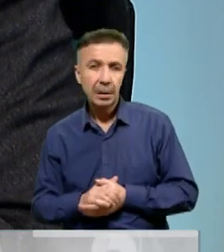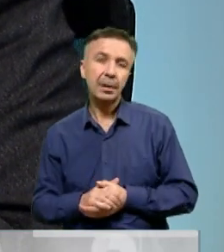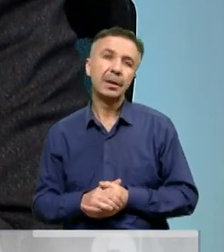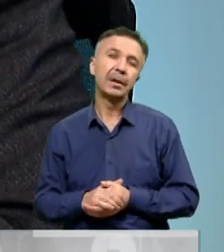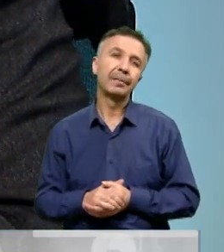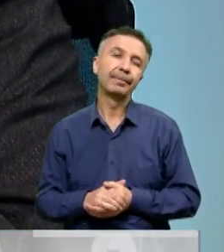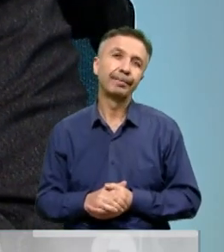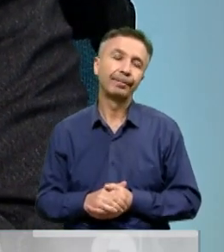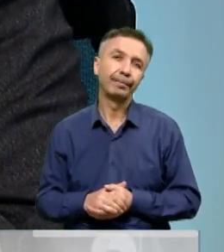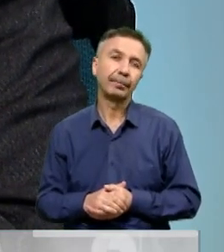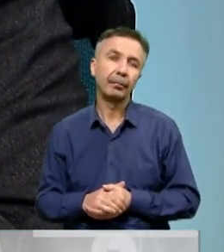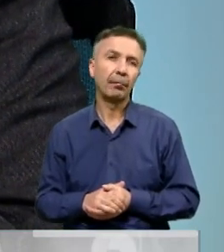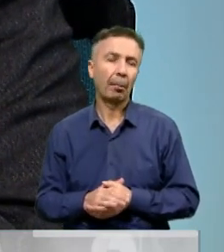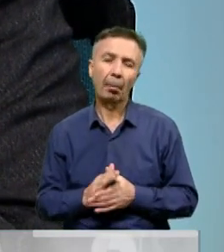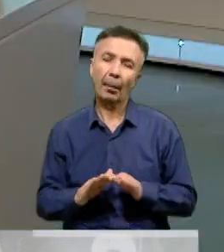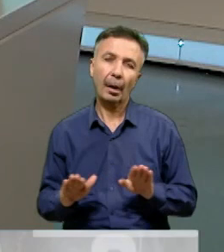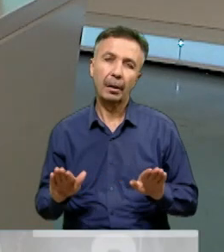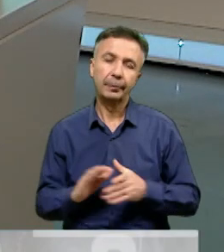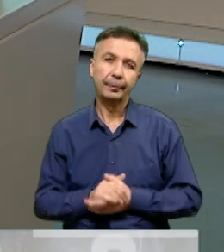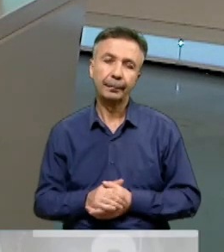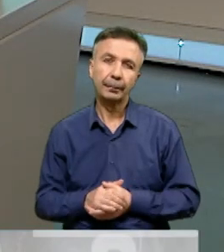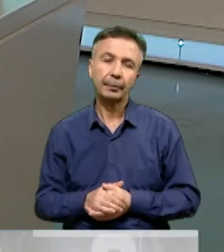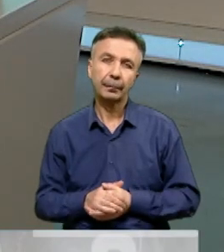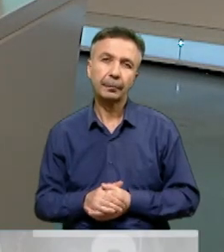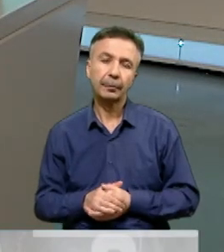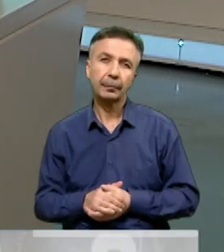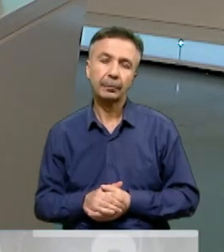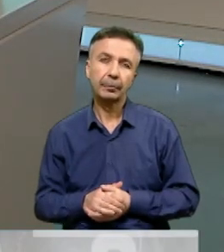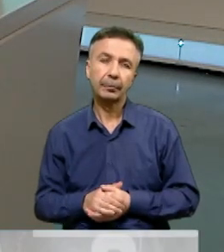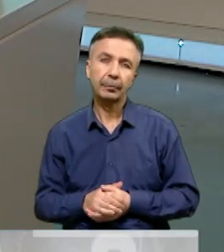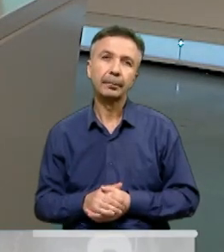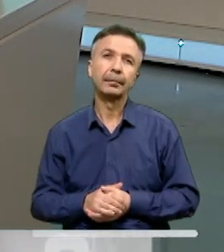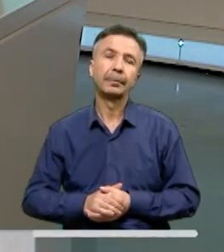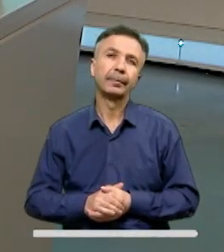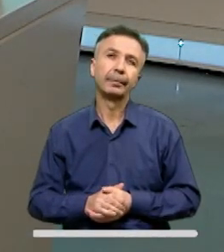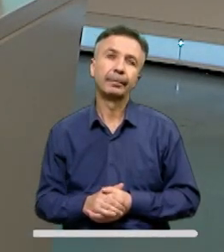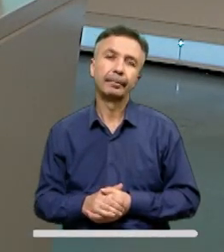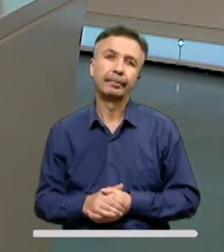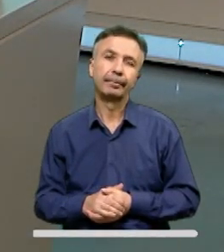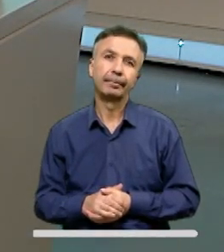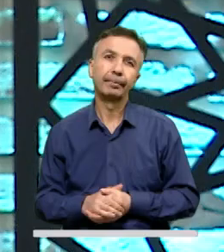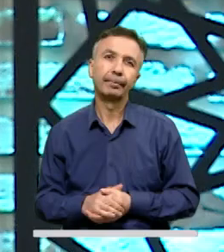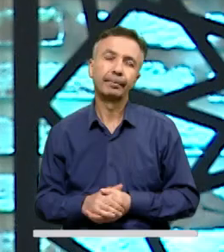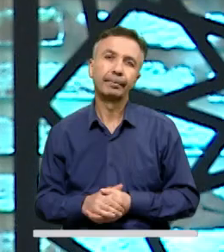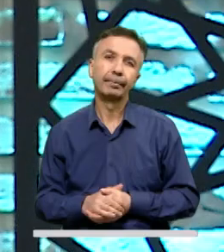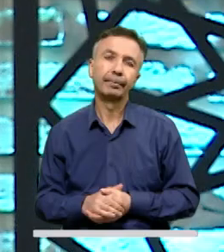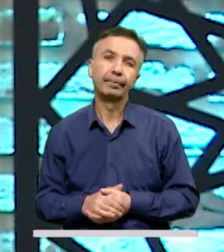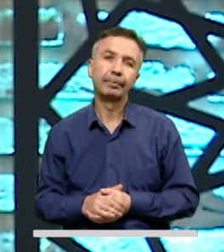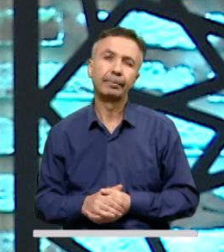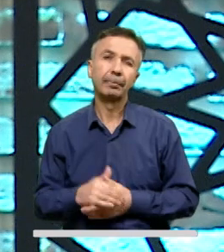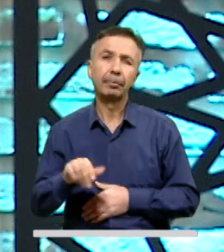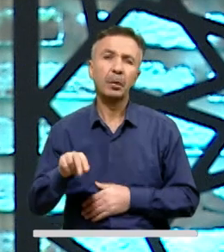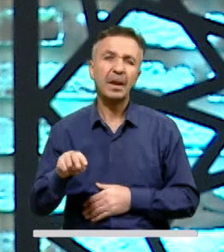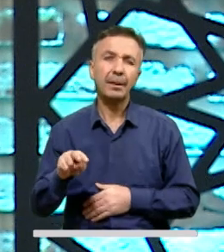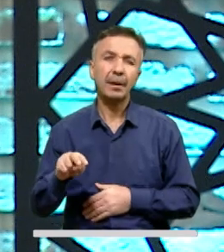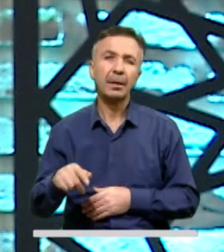geçersek herhalde yerinde bir iş yapmış oluruz. Eyvallah hocam. Teşekkür ederiz. Hocam yönlendirdi ama ben bir kez daha söyleyeyim. Bu tarz